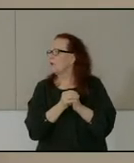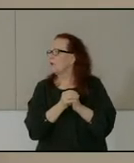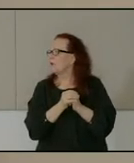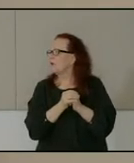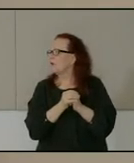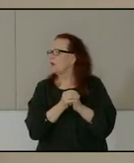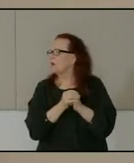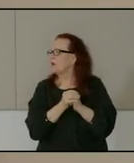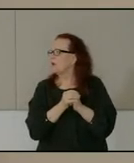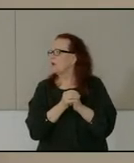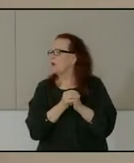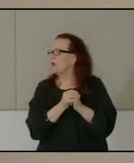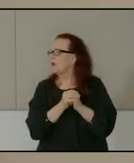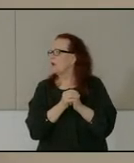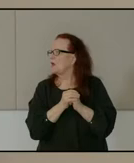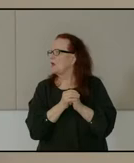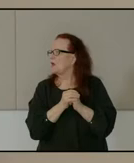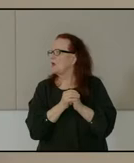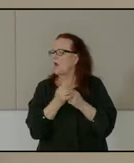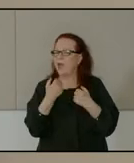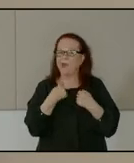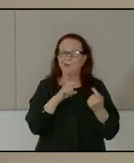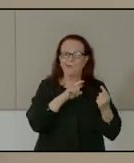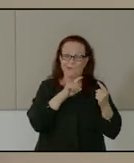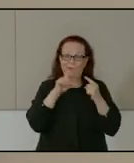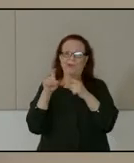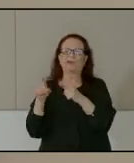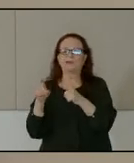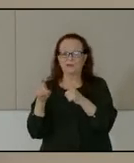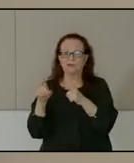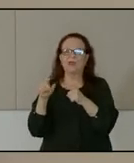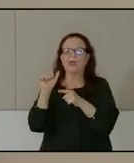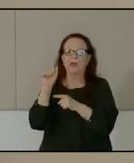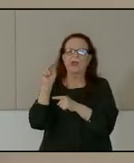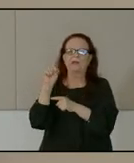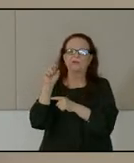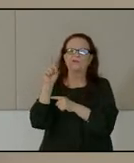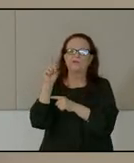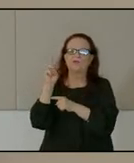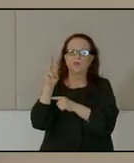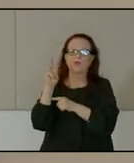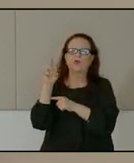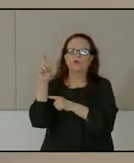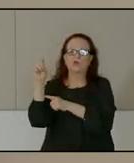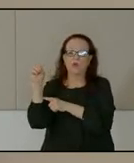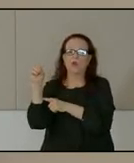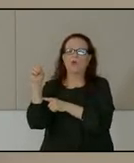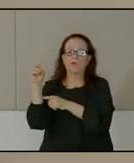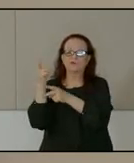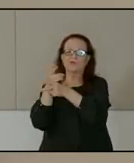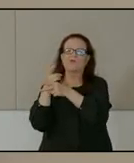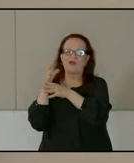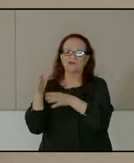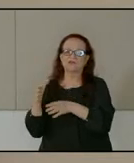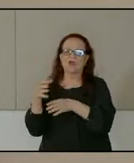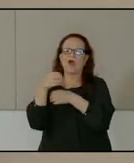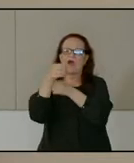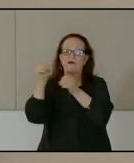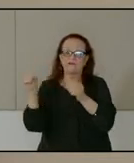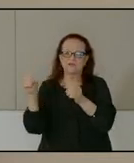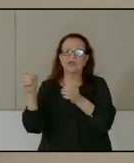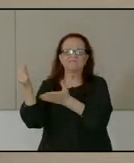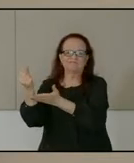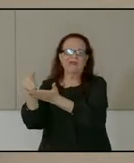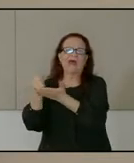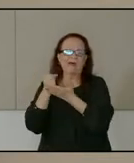to office of Andrew Đỗ and get help from him. Rồi sau đó tôi trở thành một người